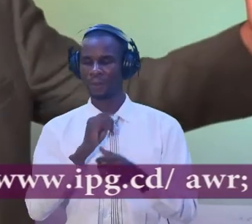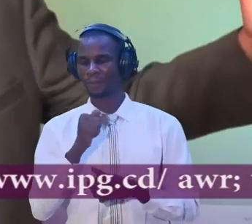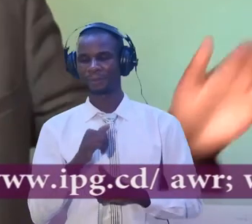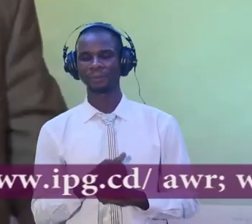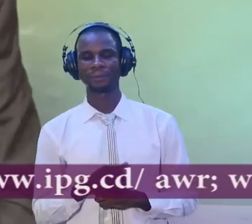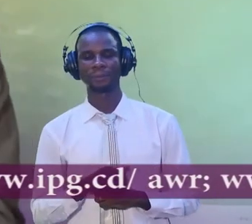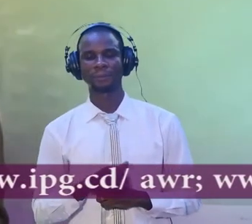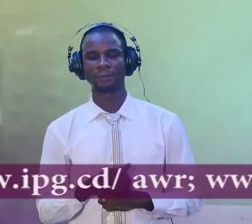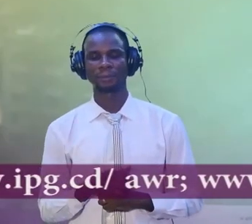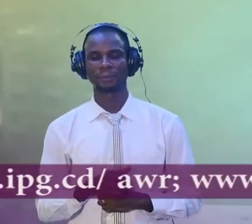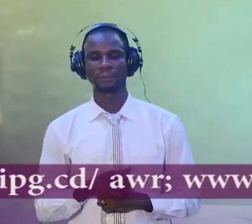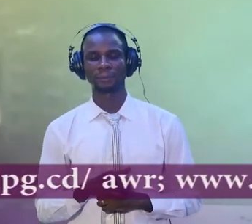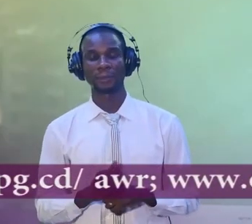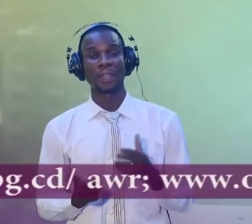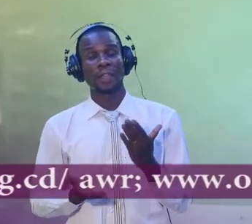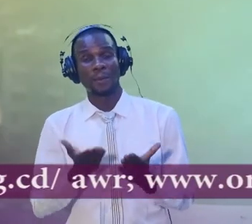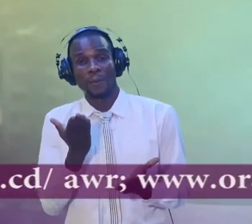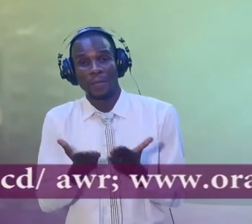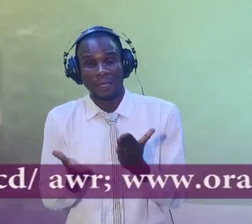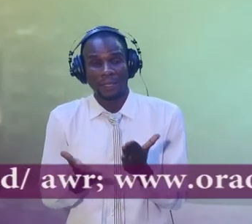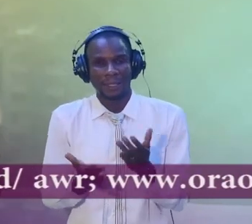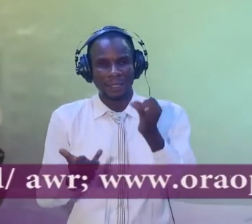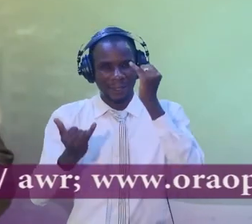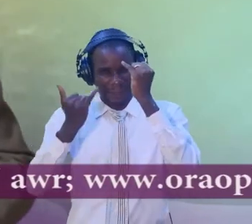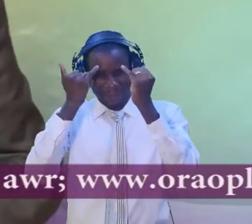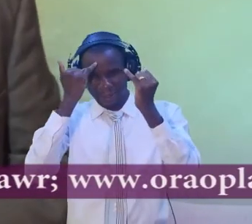tukijitoa wakfu kwake, hatuna hoga.